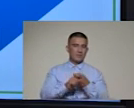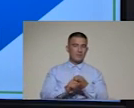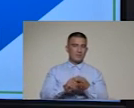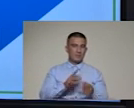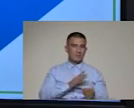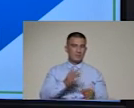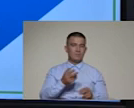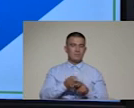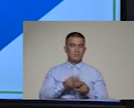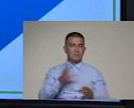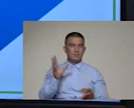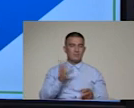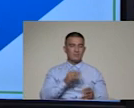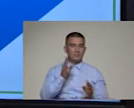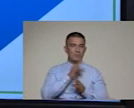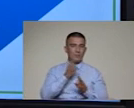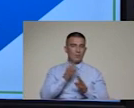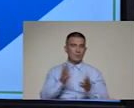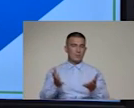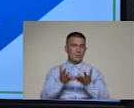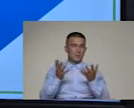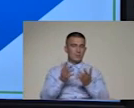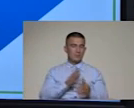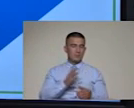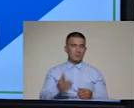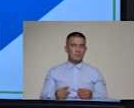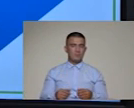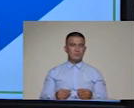hisoblanib, ular uchuvchan birikmalar deb yuritiladi.